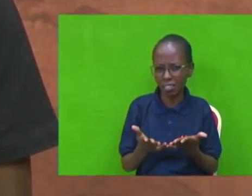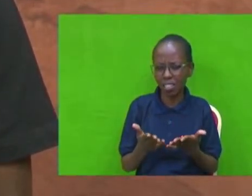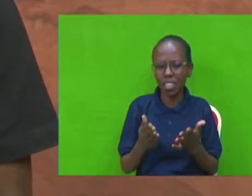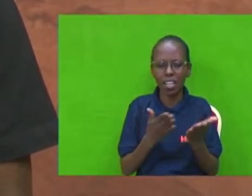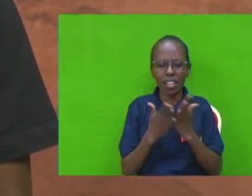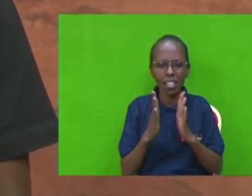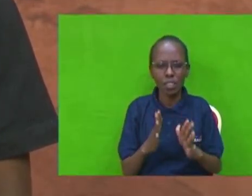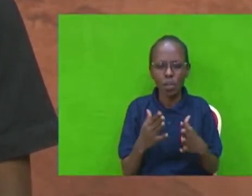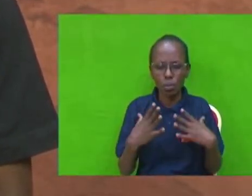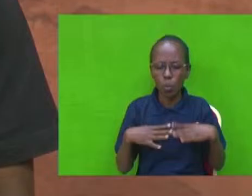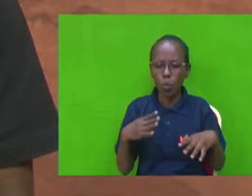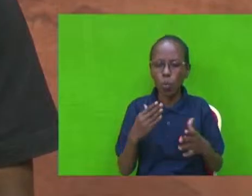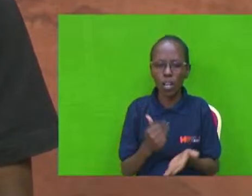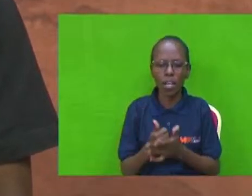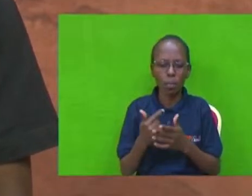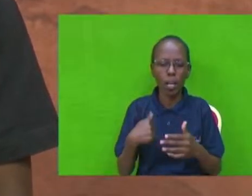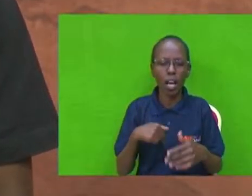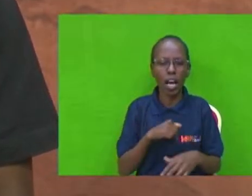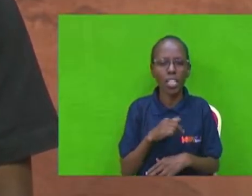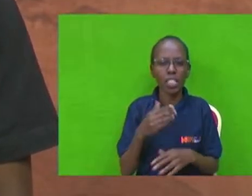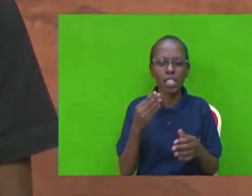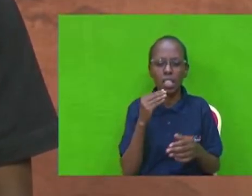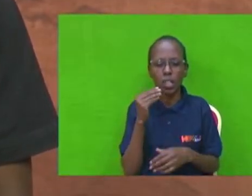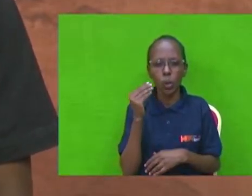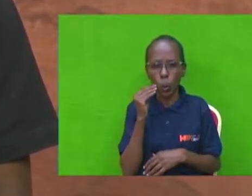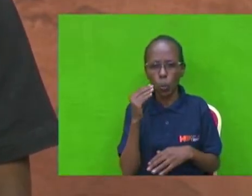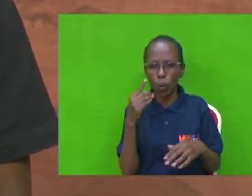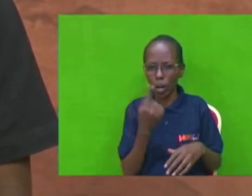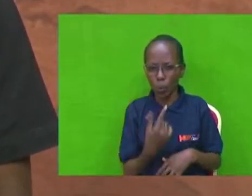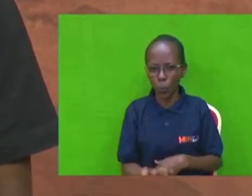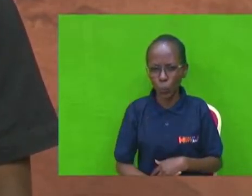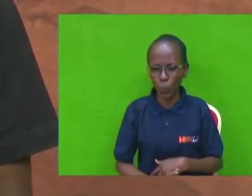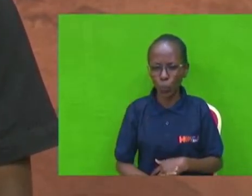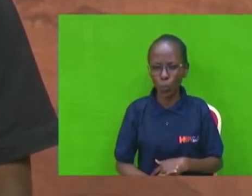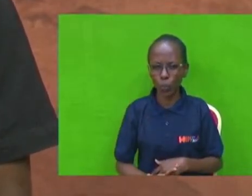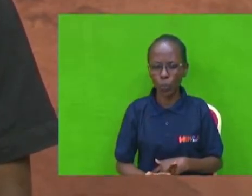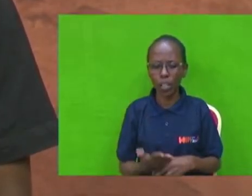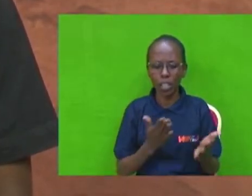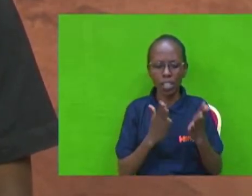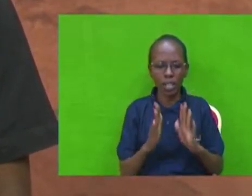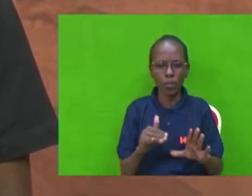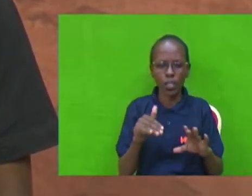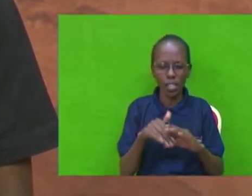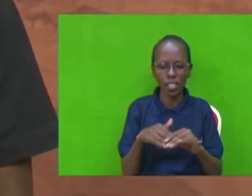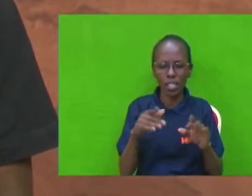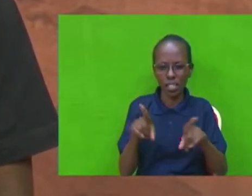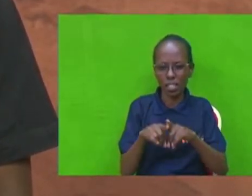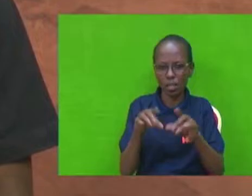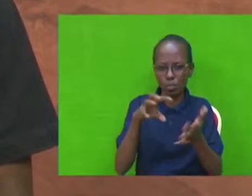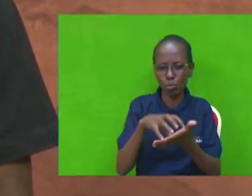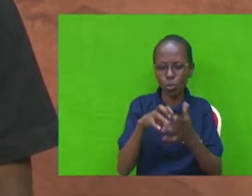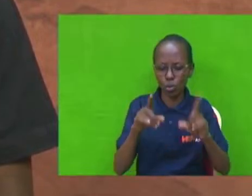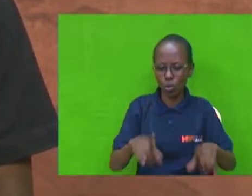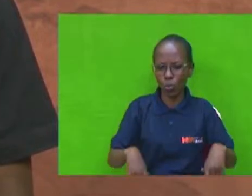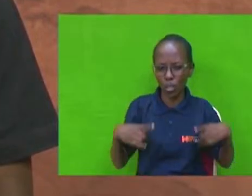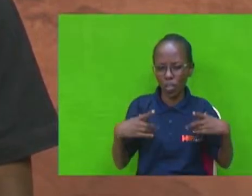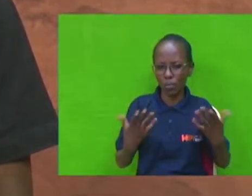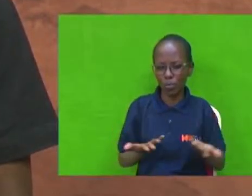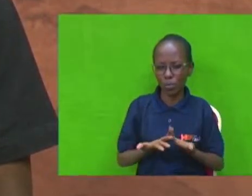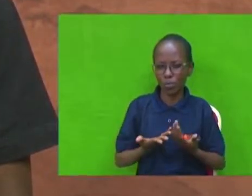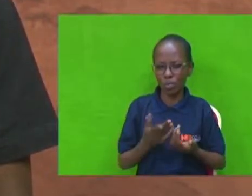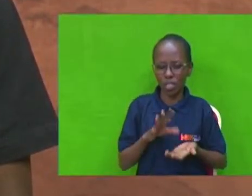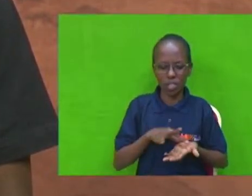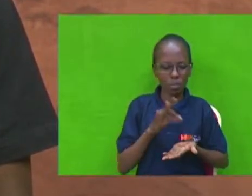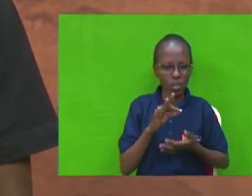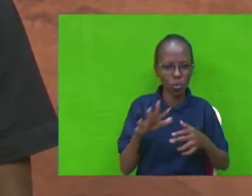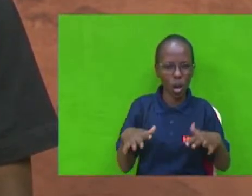kazi nyumbani ama waliochukuliwa mateka nyumbani akina nani. Sasa je, watumwa katika hali hii ya maisha na ya kiroho